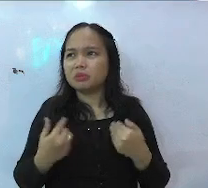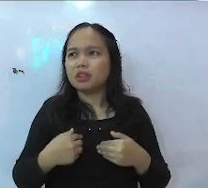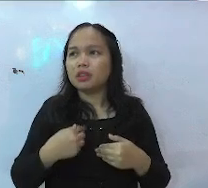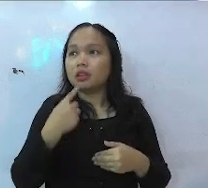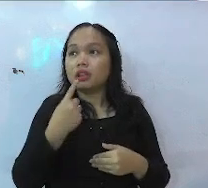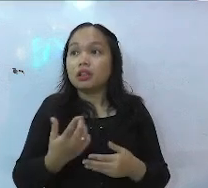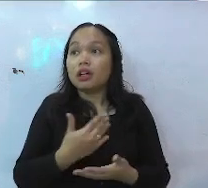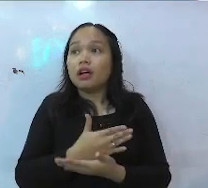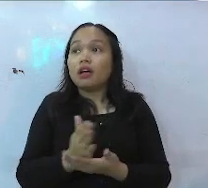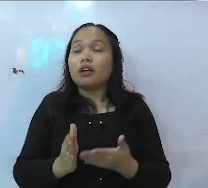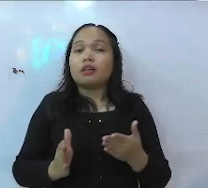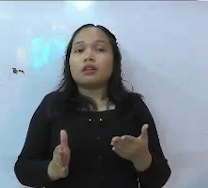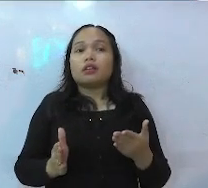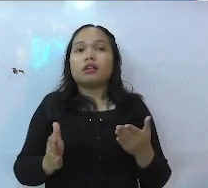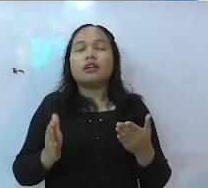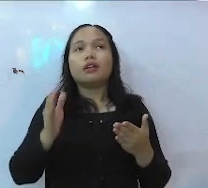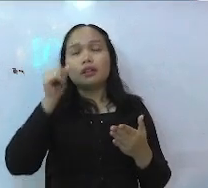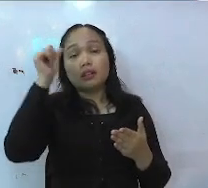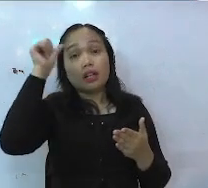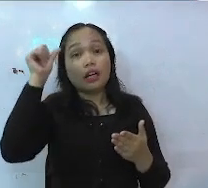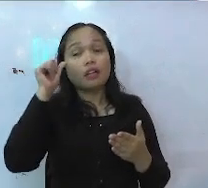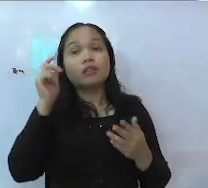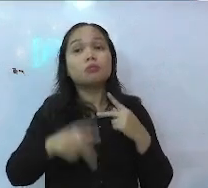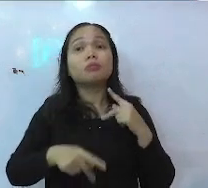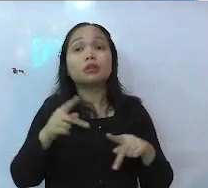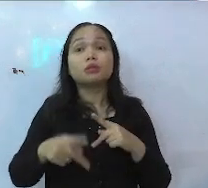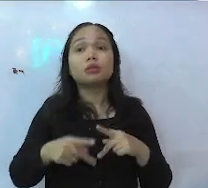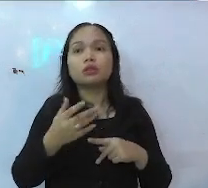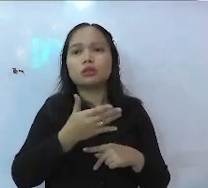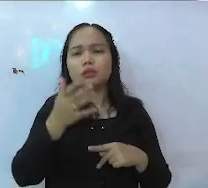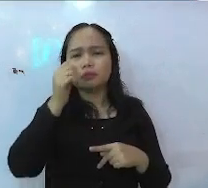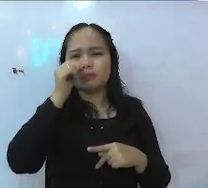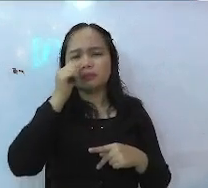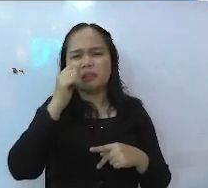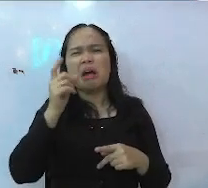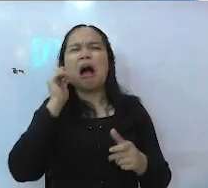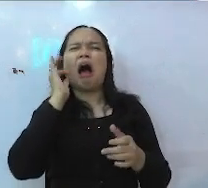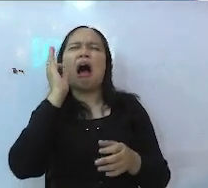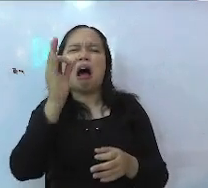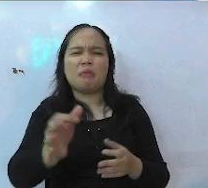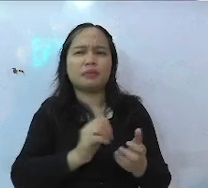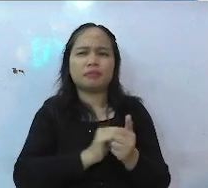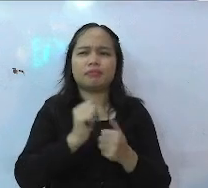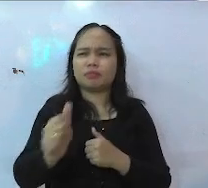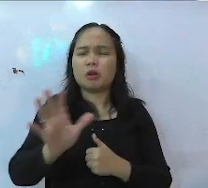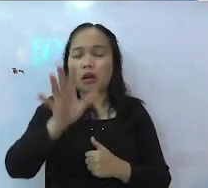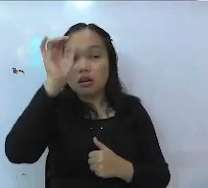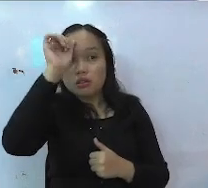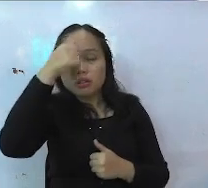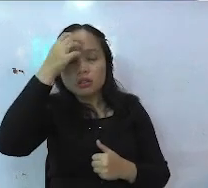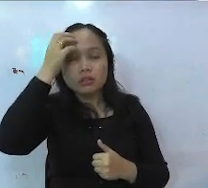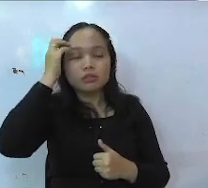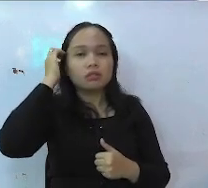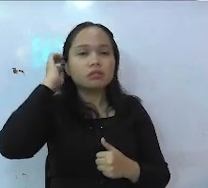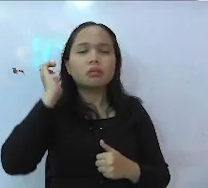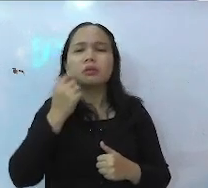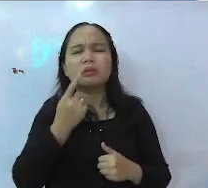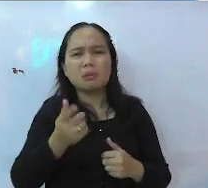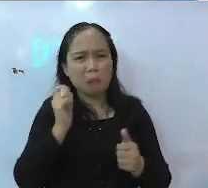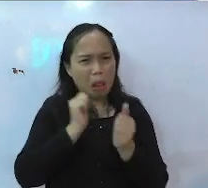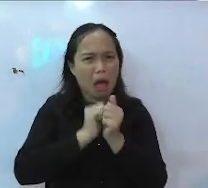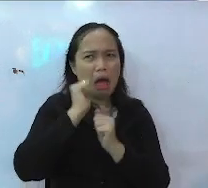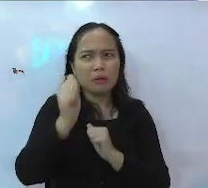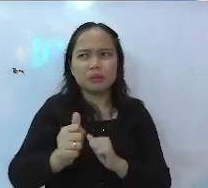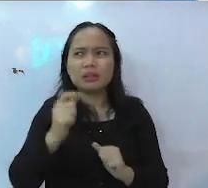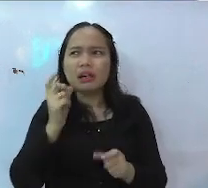mga adults na malayo pa ang takbuhin ninyo pero huwag yun ang ilagay ninyo sa isip ninyo kasi agag yung layo lang ng takbuhin ang